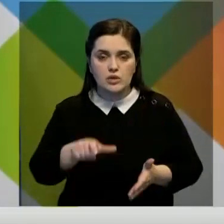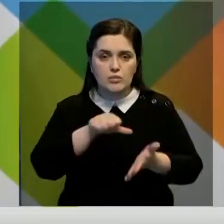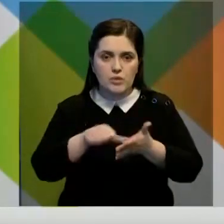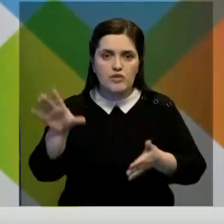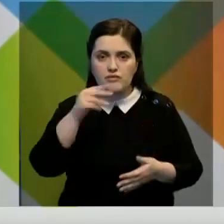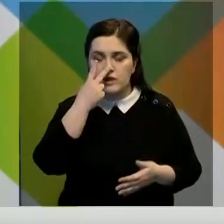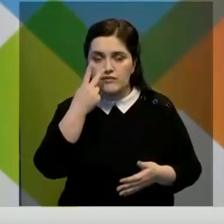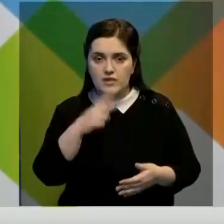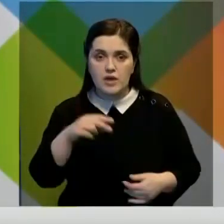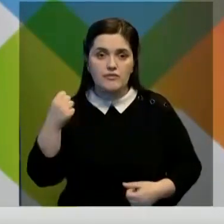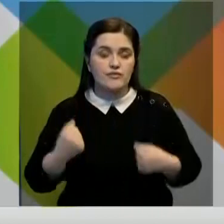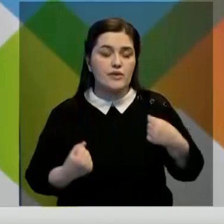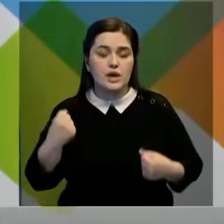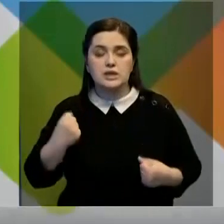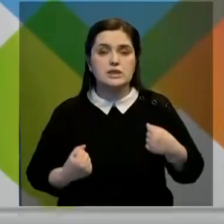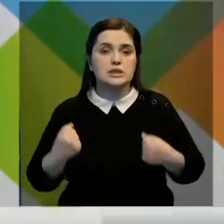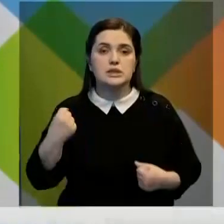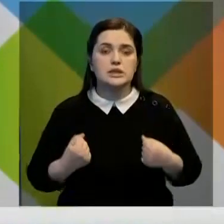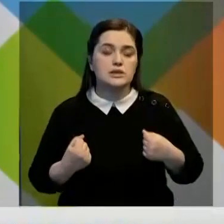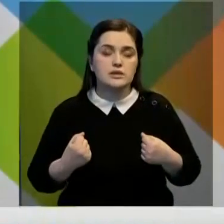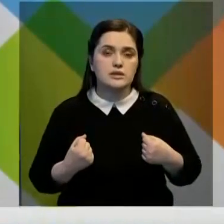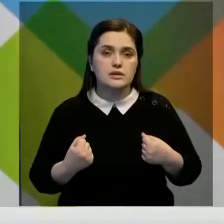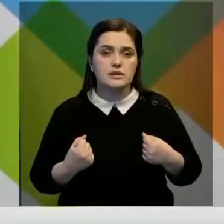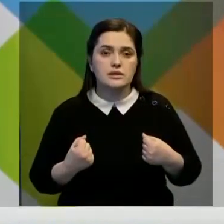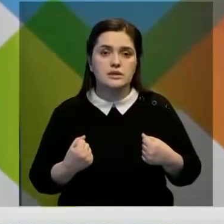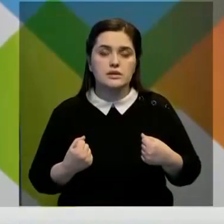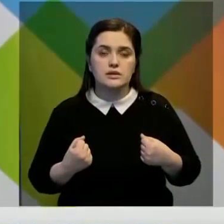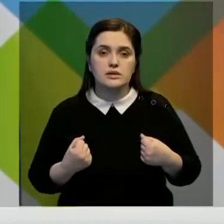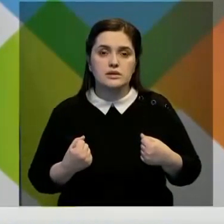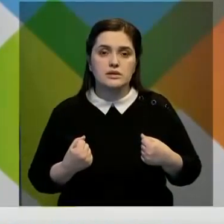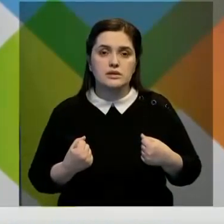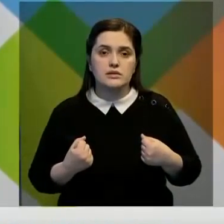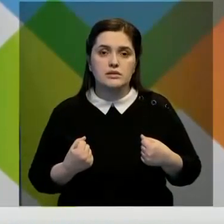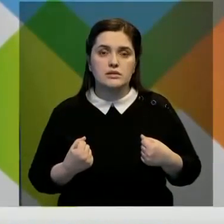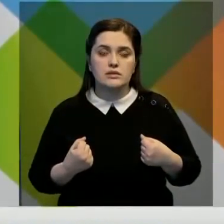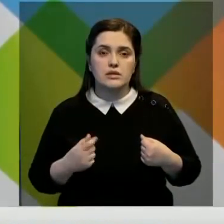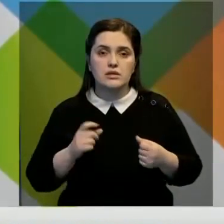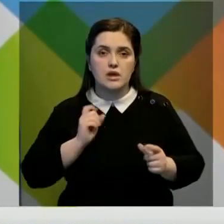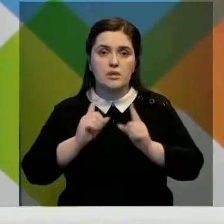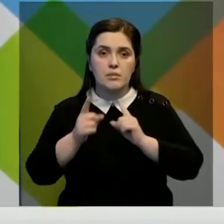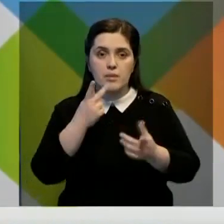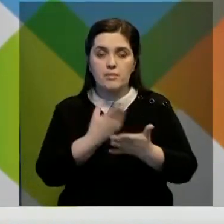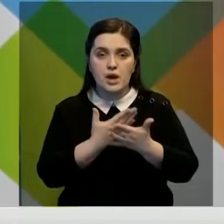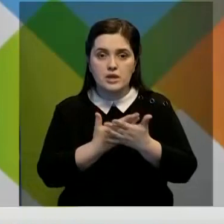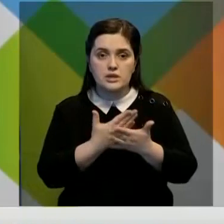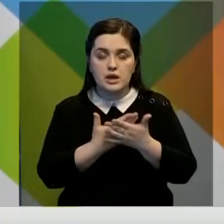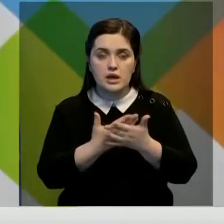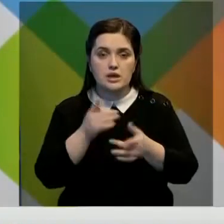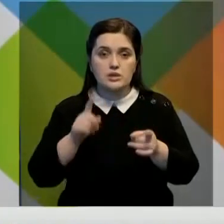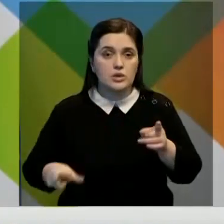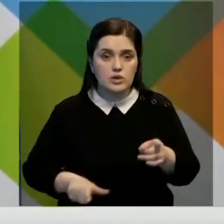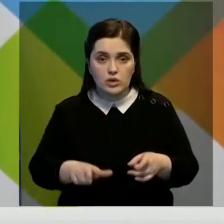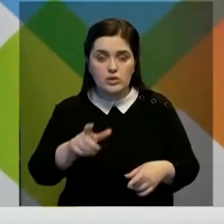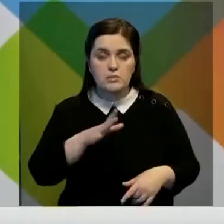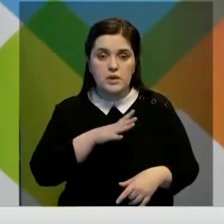все видели. Водитель транспортного средства, значит, выйдя на проезжую часть, значит, показал, что действительно, значит, дорога была